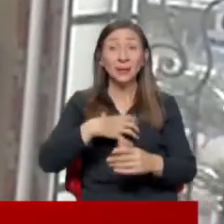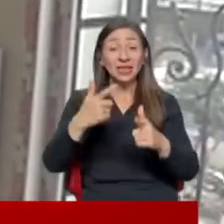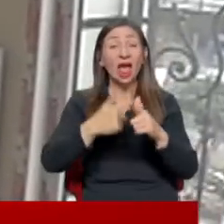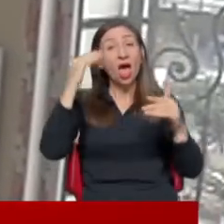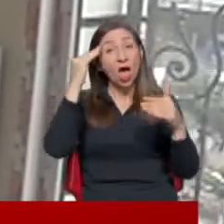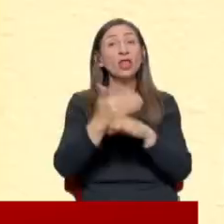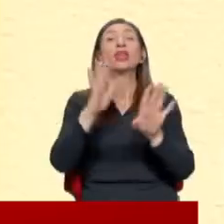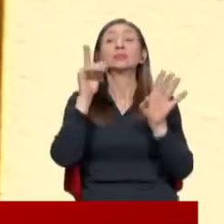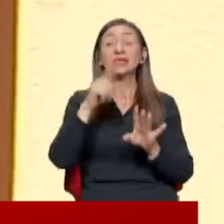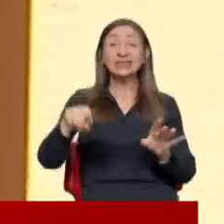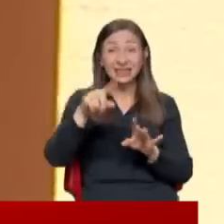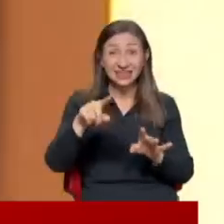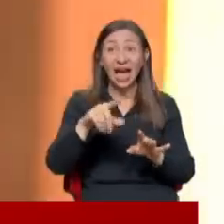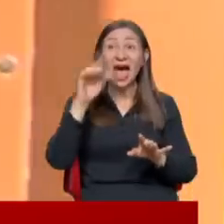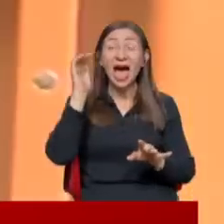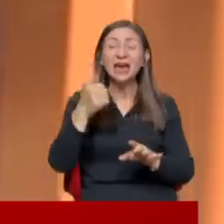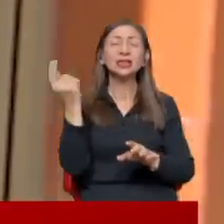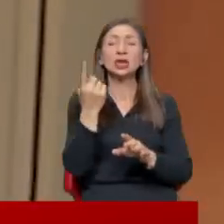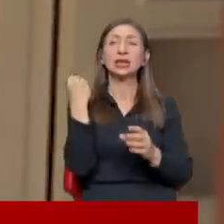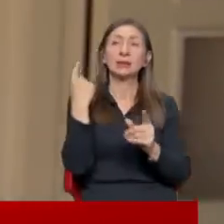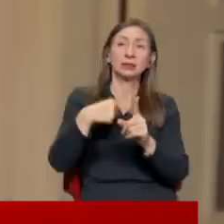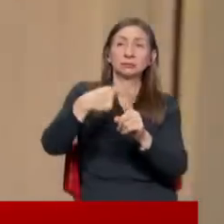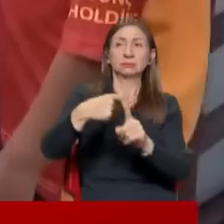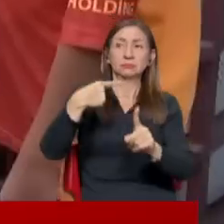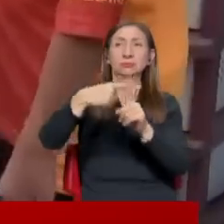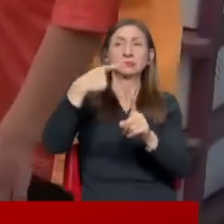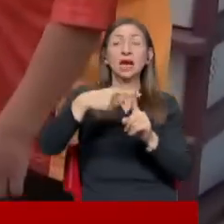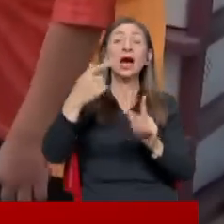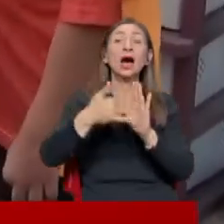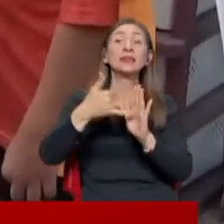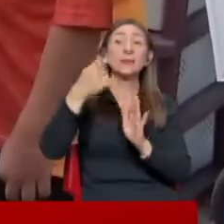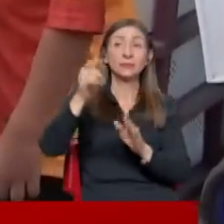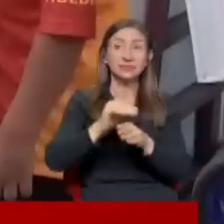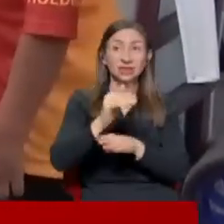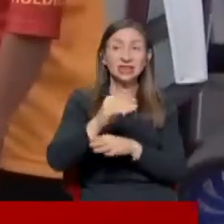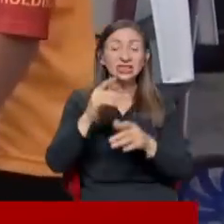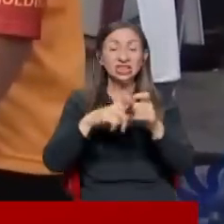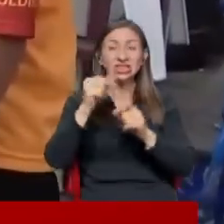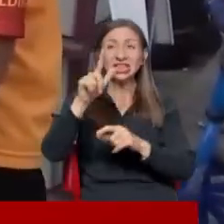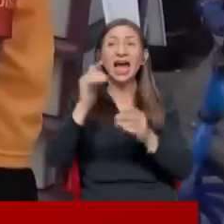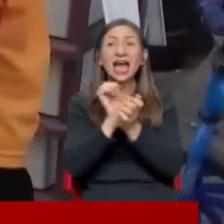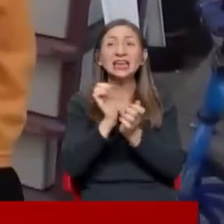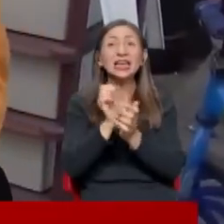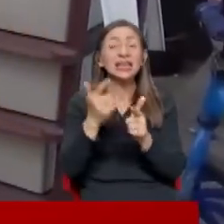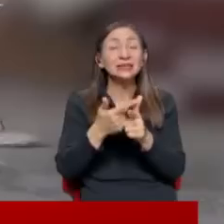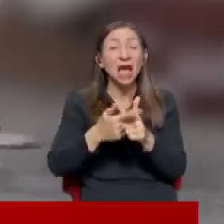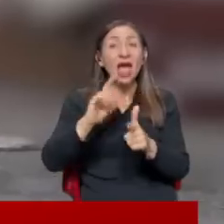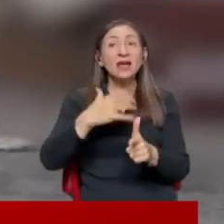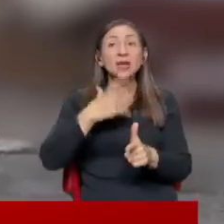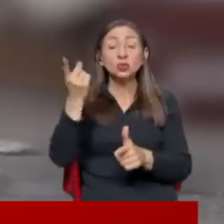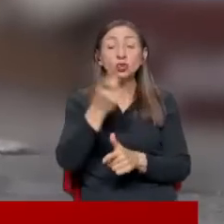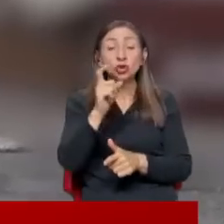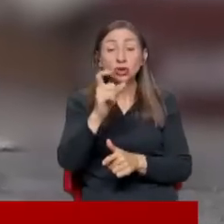kiracı anlaşmazlıklarına ise her geçen gün yenisi ekleniyor. Gaziantep'te yaşayan Çil ailesinin kirasına ev